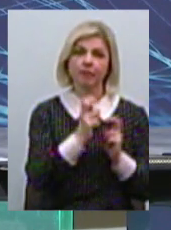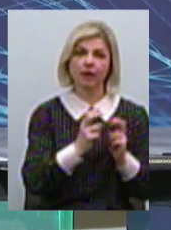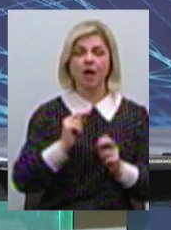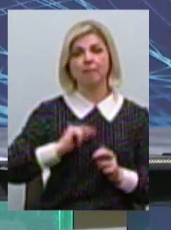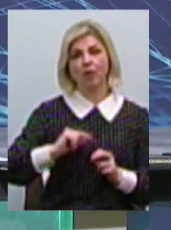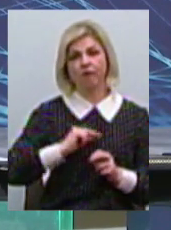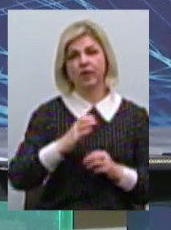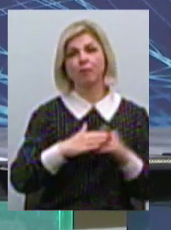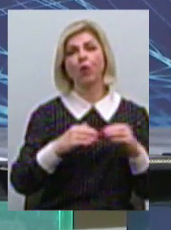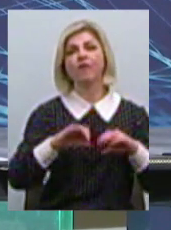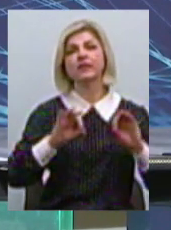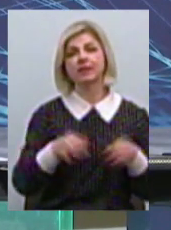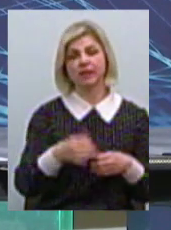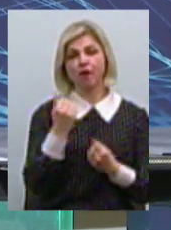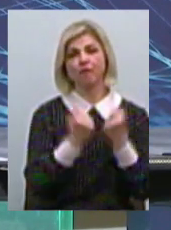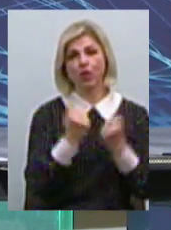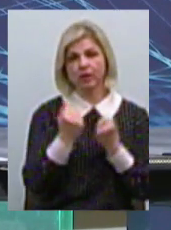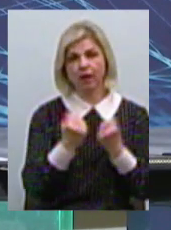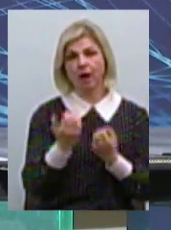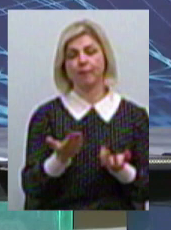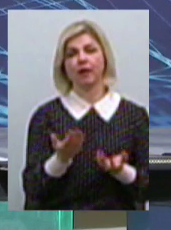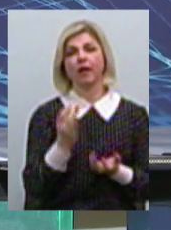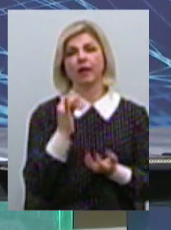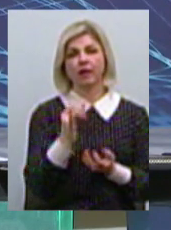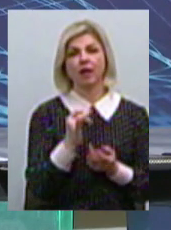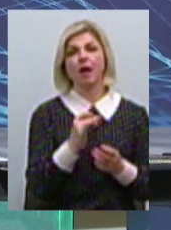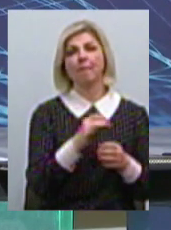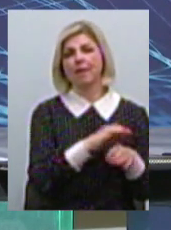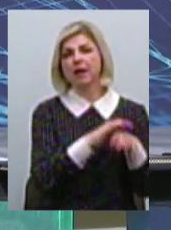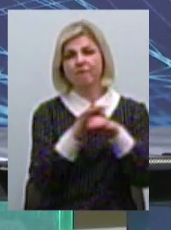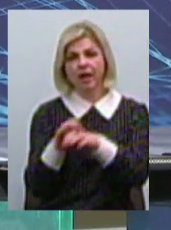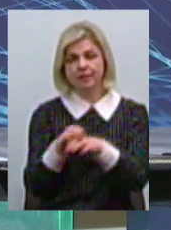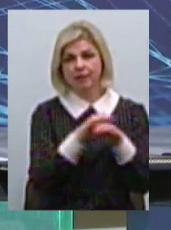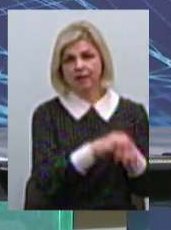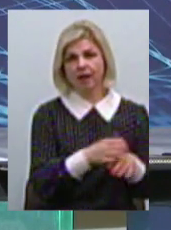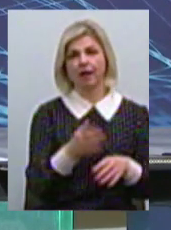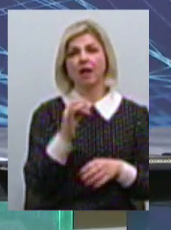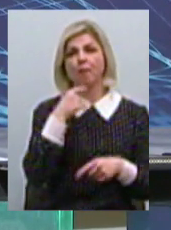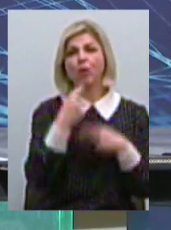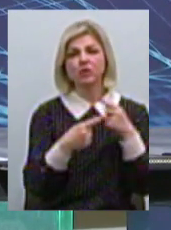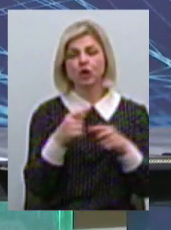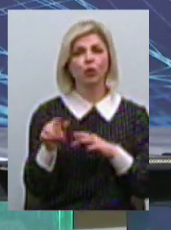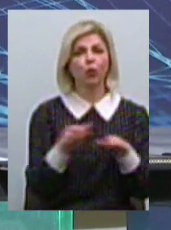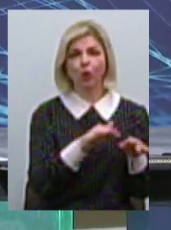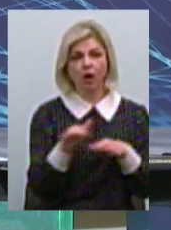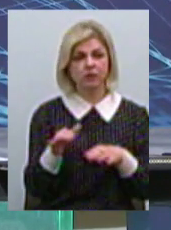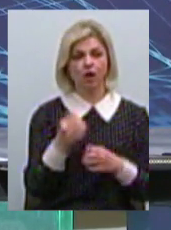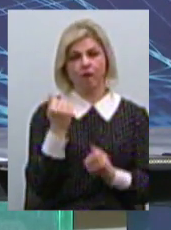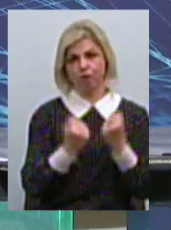з професійними водіями, які постійно проводять певні перевезення, постійно рухаються, наприклад,